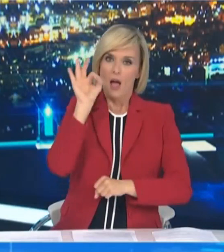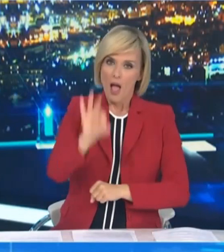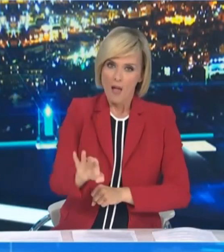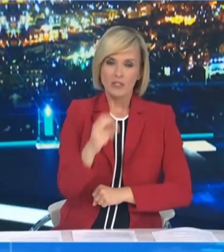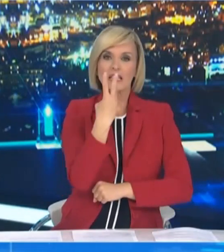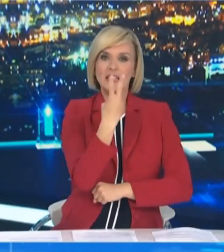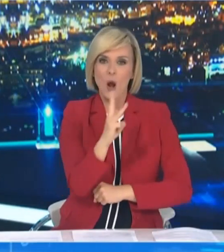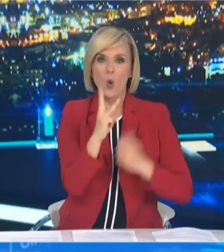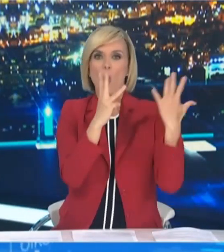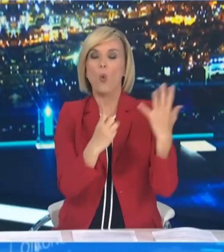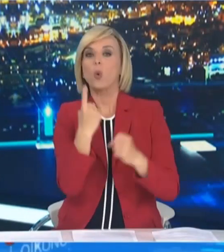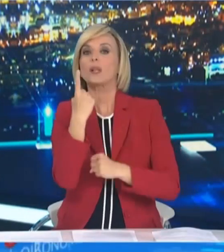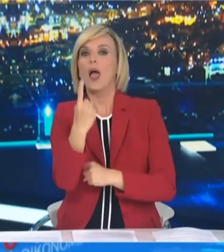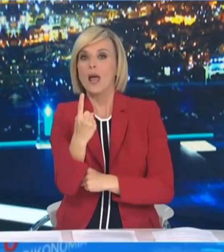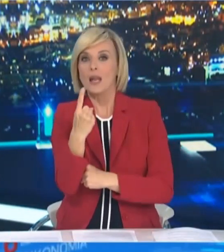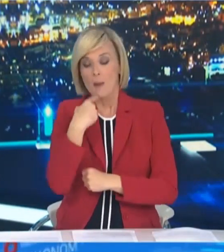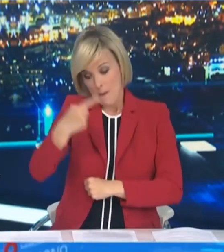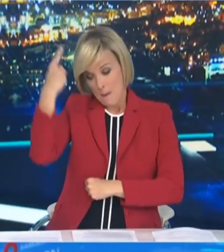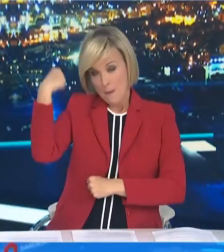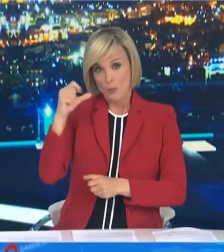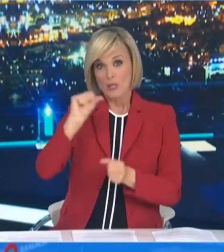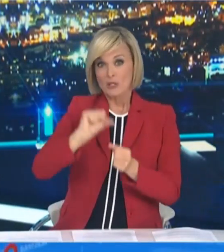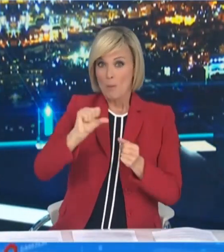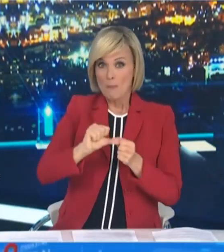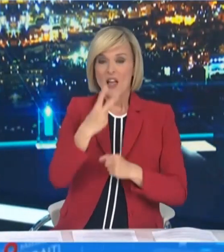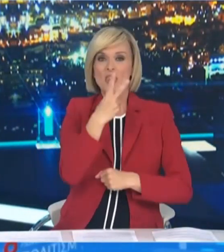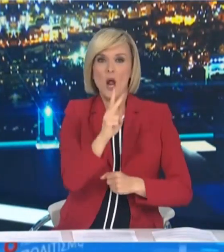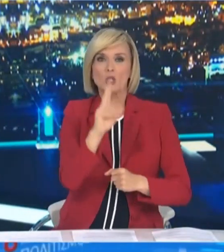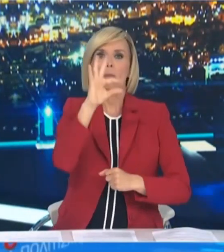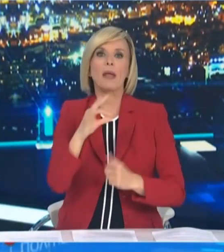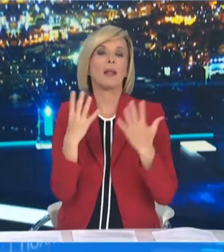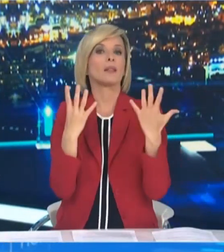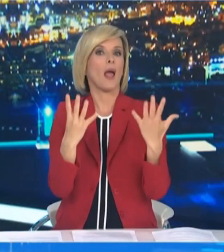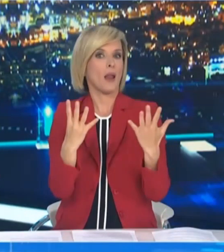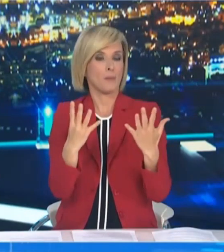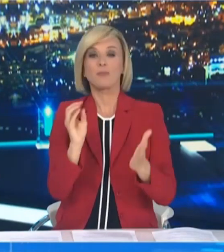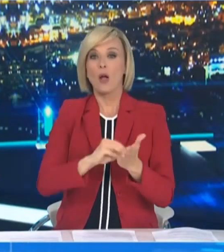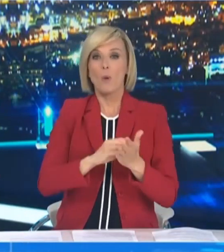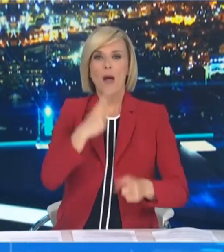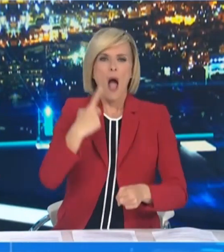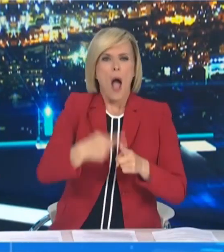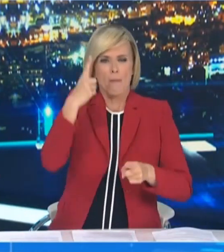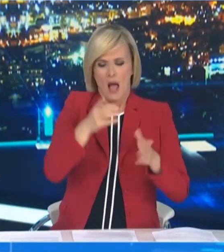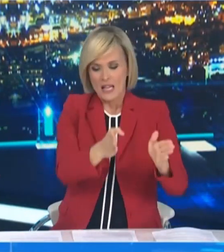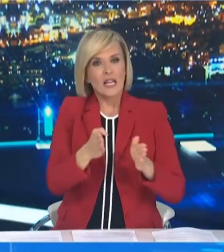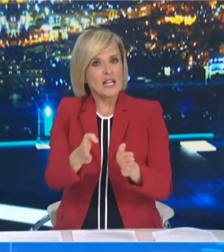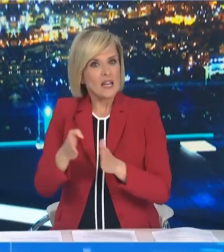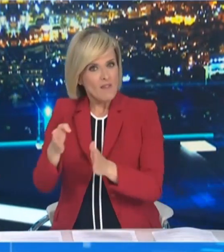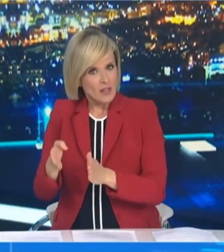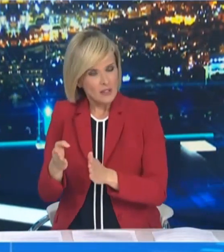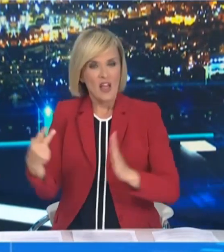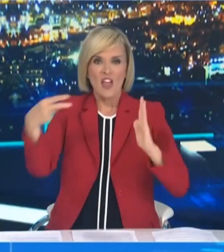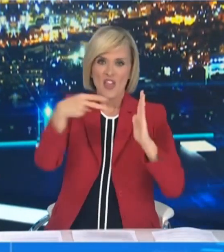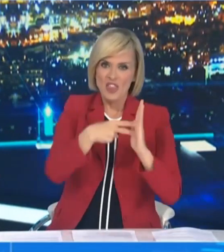ένα μήνα, δηλαδή τις αυξήσαμε κατά 67% και οι απλές κλίνες COVID στην Αττική είναι σήμερα